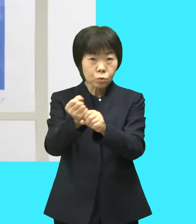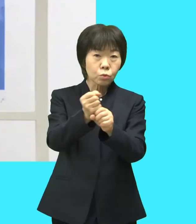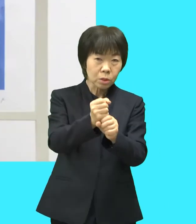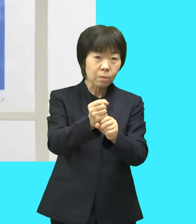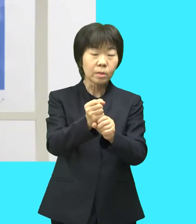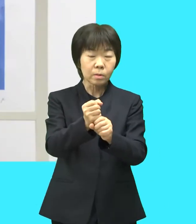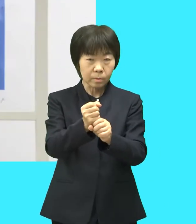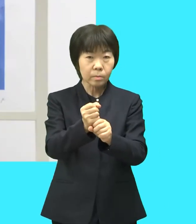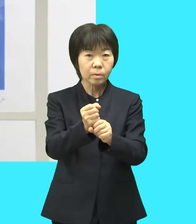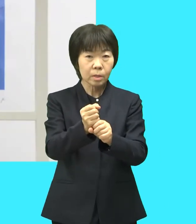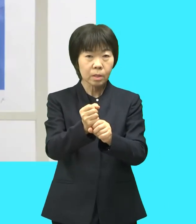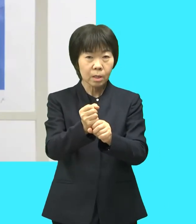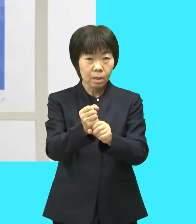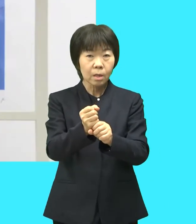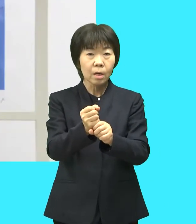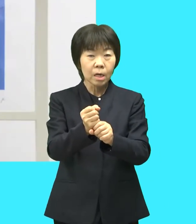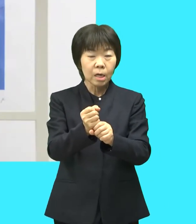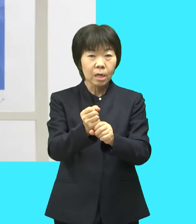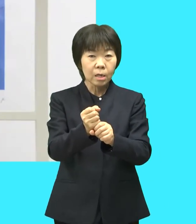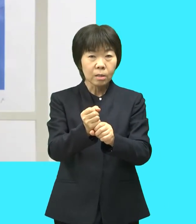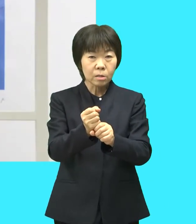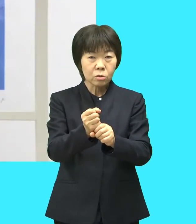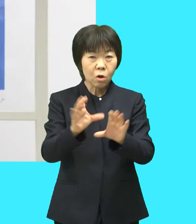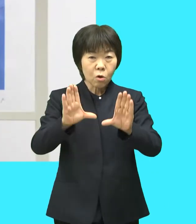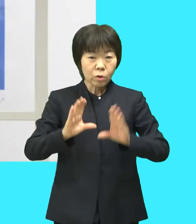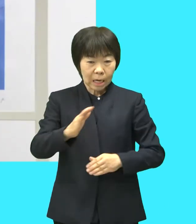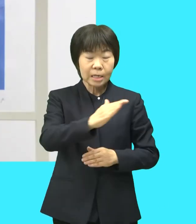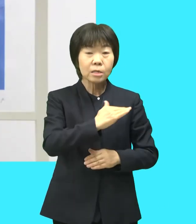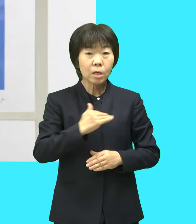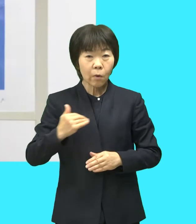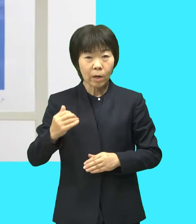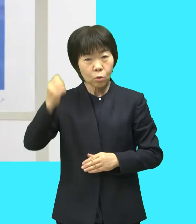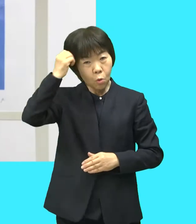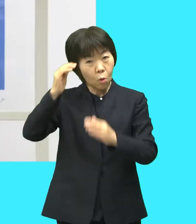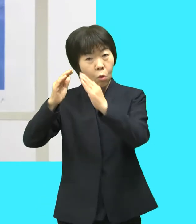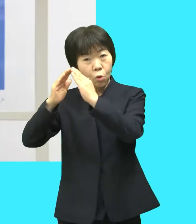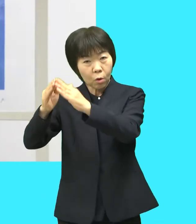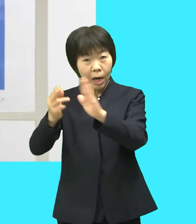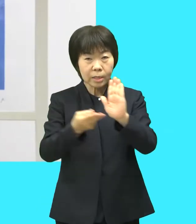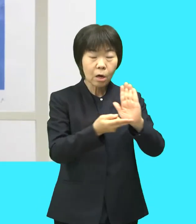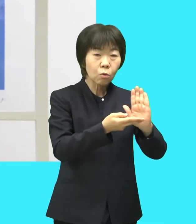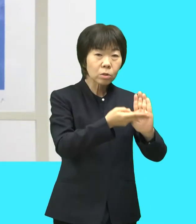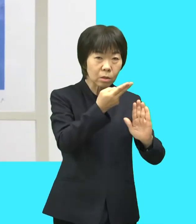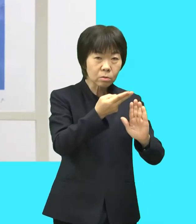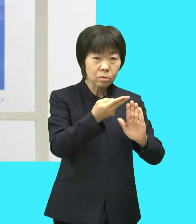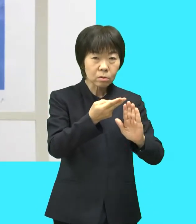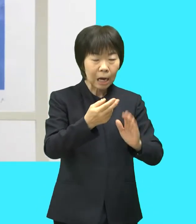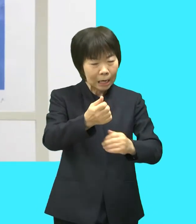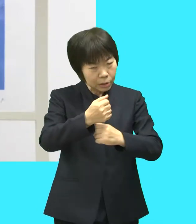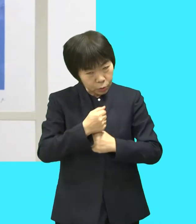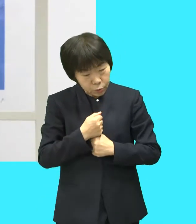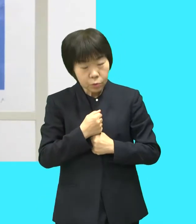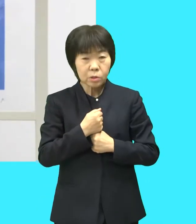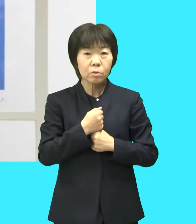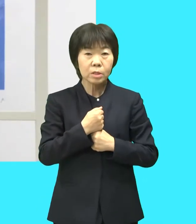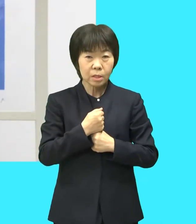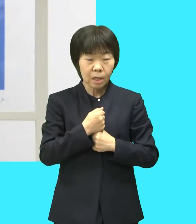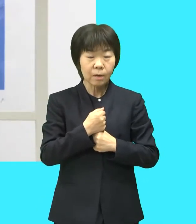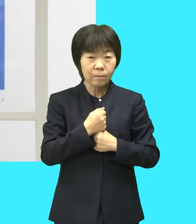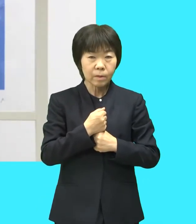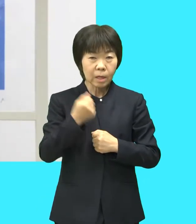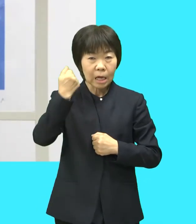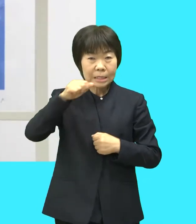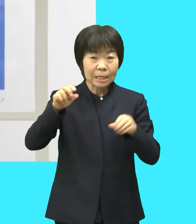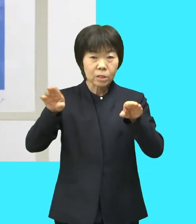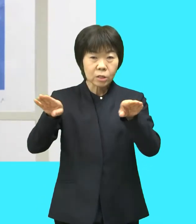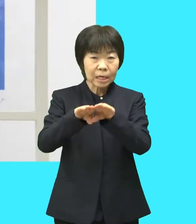ります。やはり事業者、受け入れる側である旅館やホテルが細心の注意を払って、夏休み